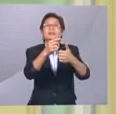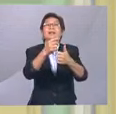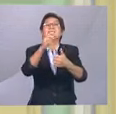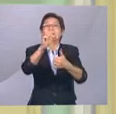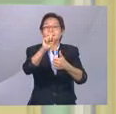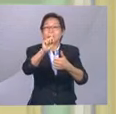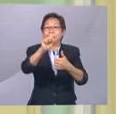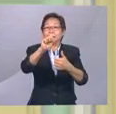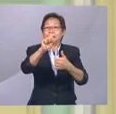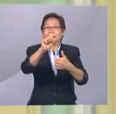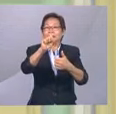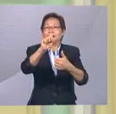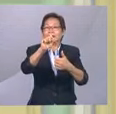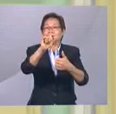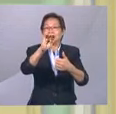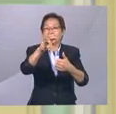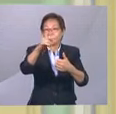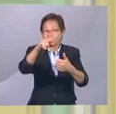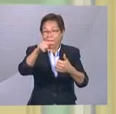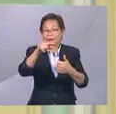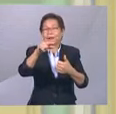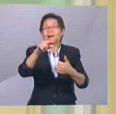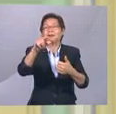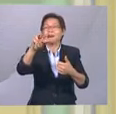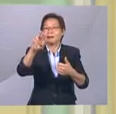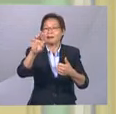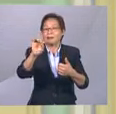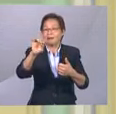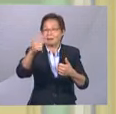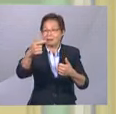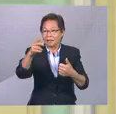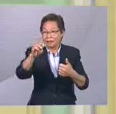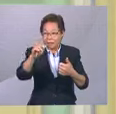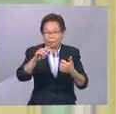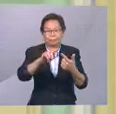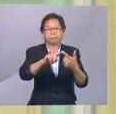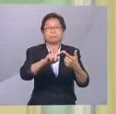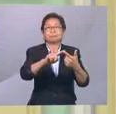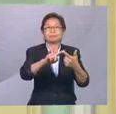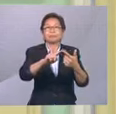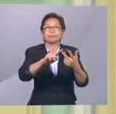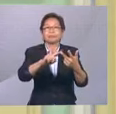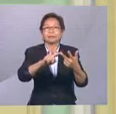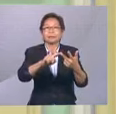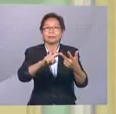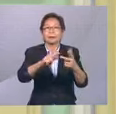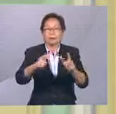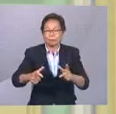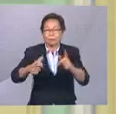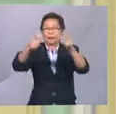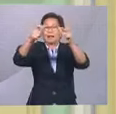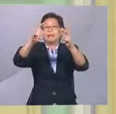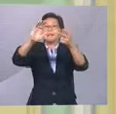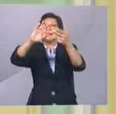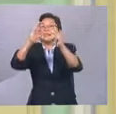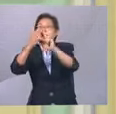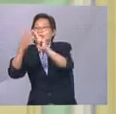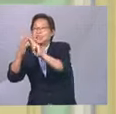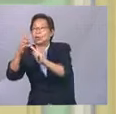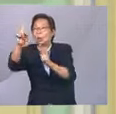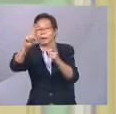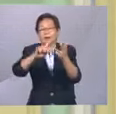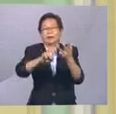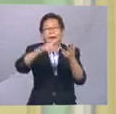renggam eh eh Hai Dik menara City Wanda juga